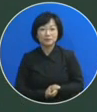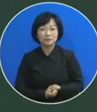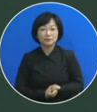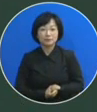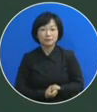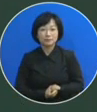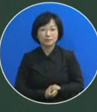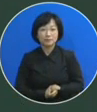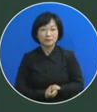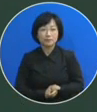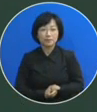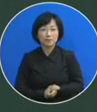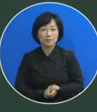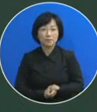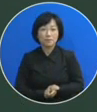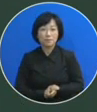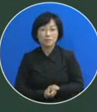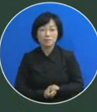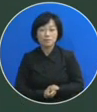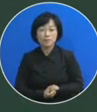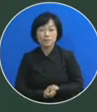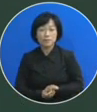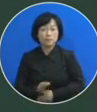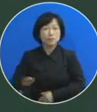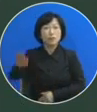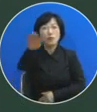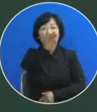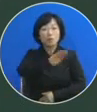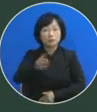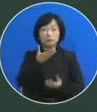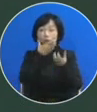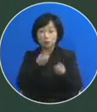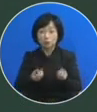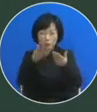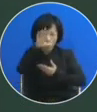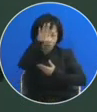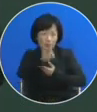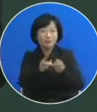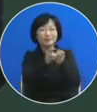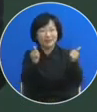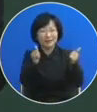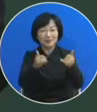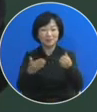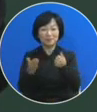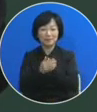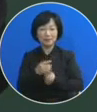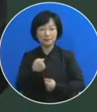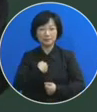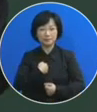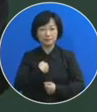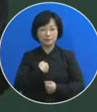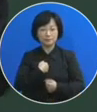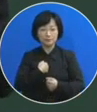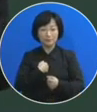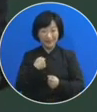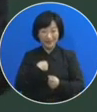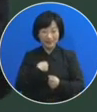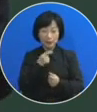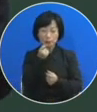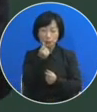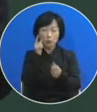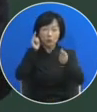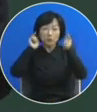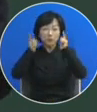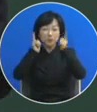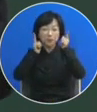여러분은 축복받을 될 사람이기 때문에 반드시 알아야 됩니다. 내 이 중심 축이 약간 이게 좀 이렇게 방종 쪽으로 가 있으면요, 그것 때문에 내가